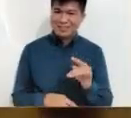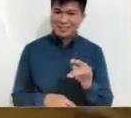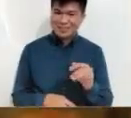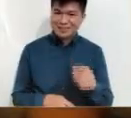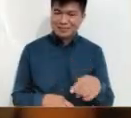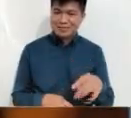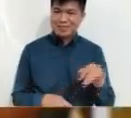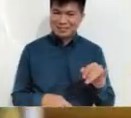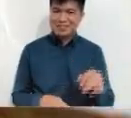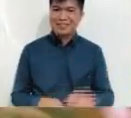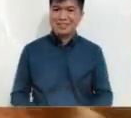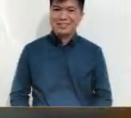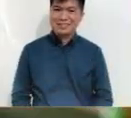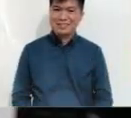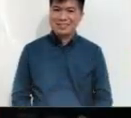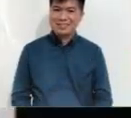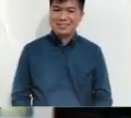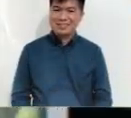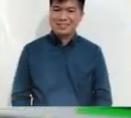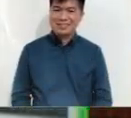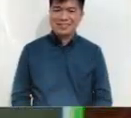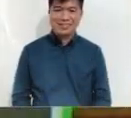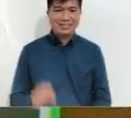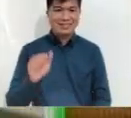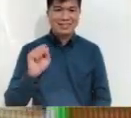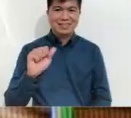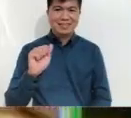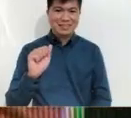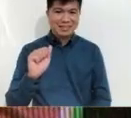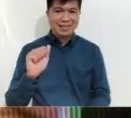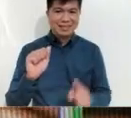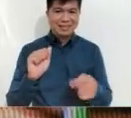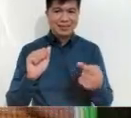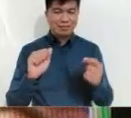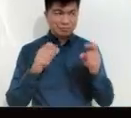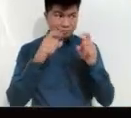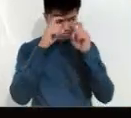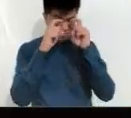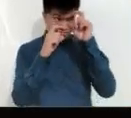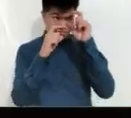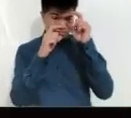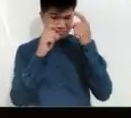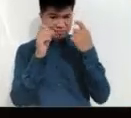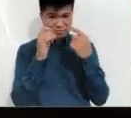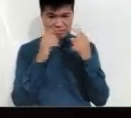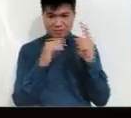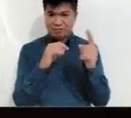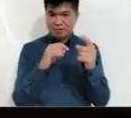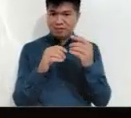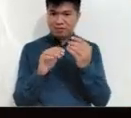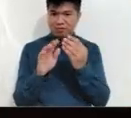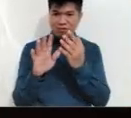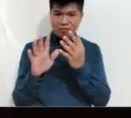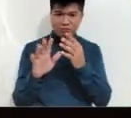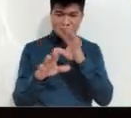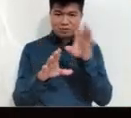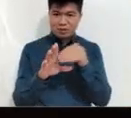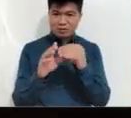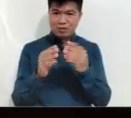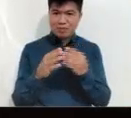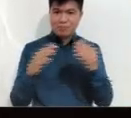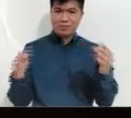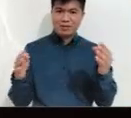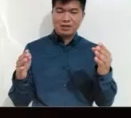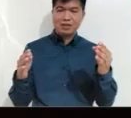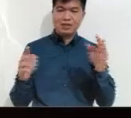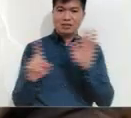Si Sasa naman, may say sa mga tumataas ang kilay na inhilera na agad siya sa biggest comedians ng bansa.